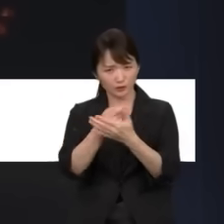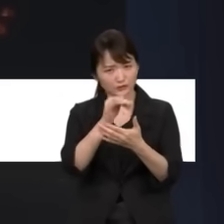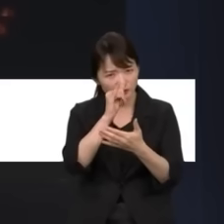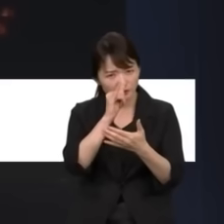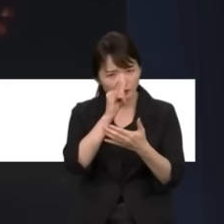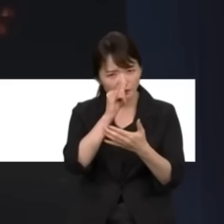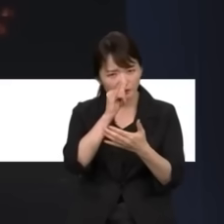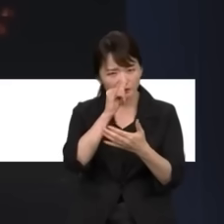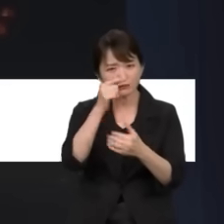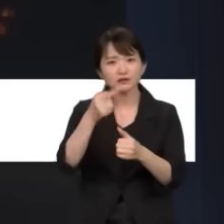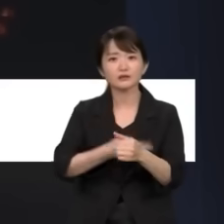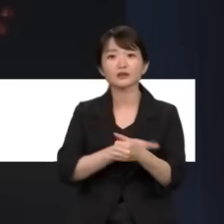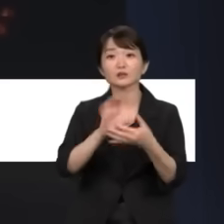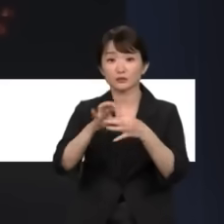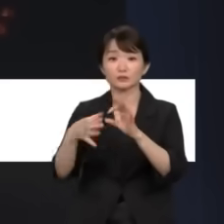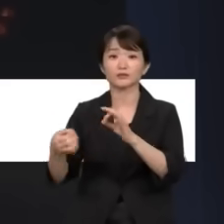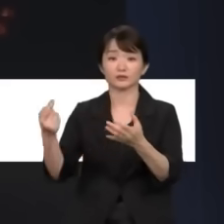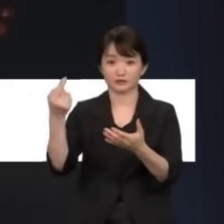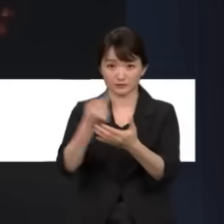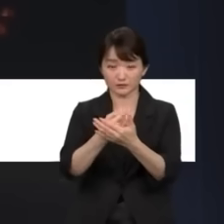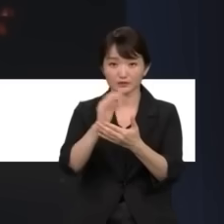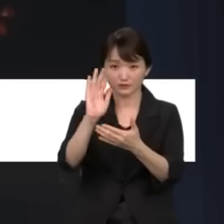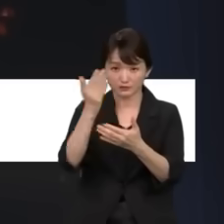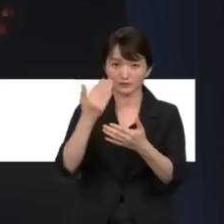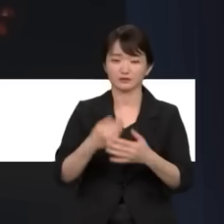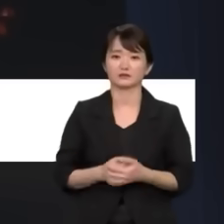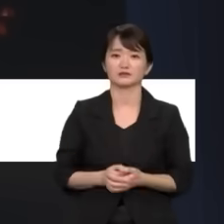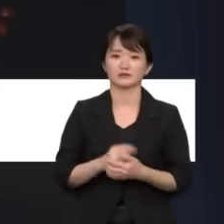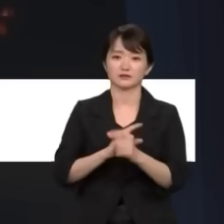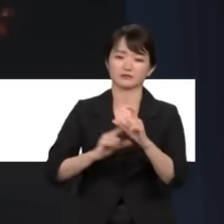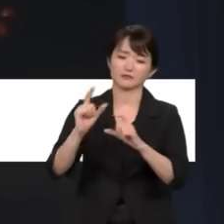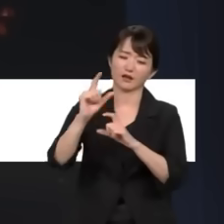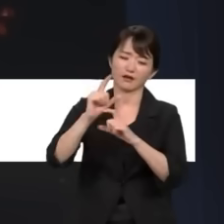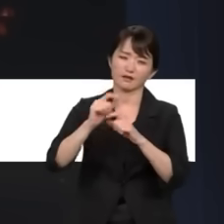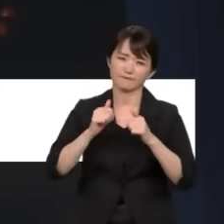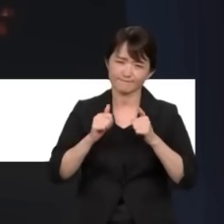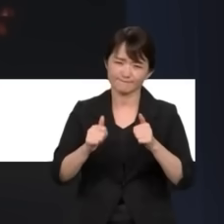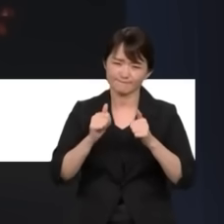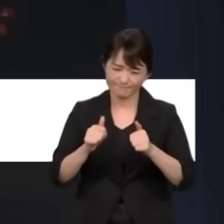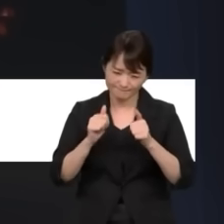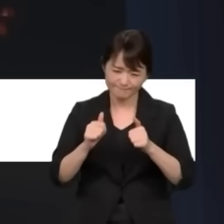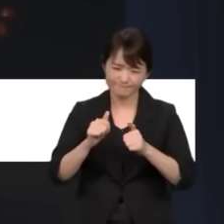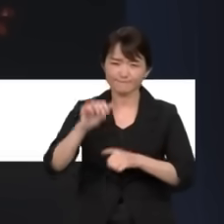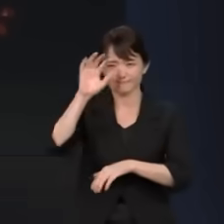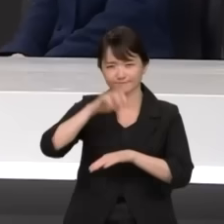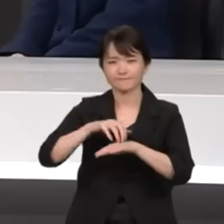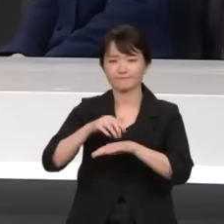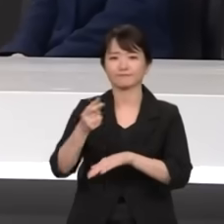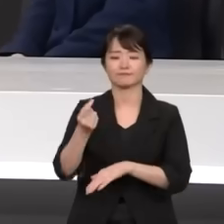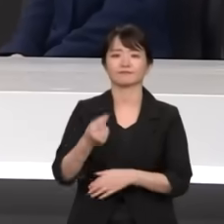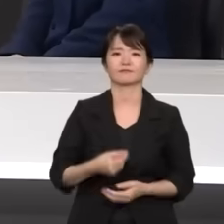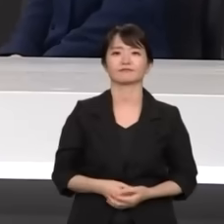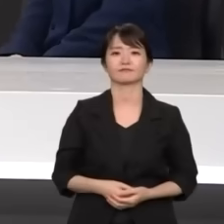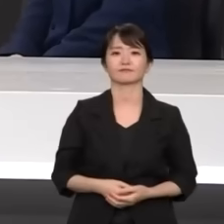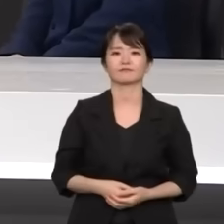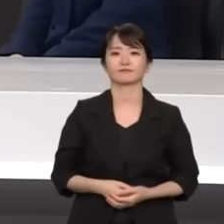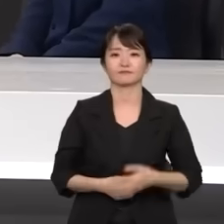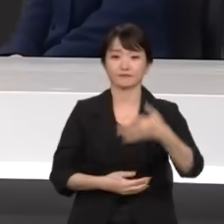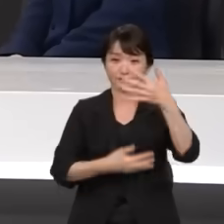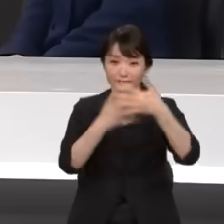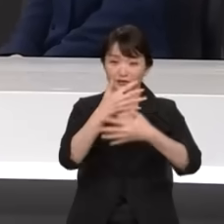있게 됐고 해서 더 더 열심히 하려고 했던 거 같아요네 영화 얘기를